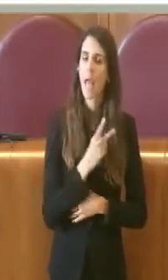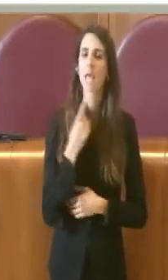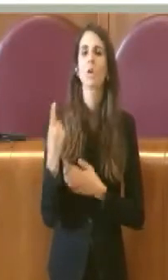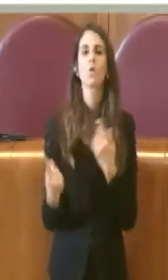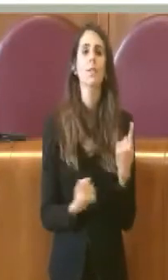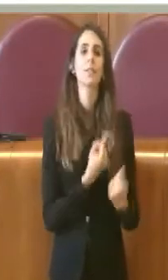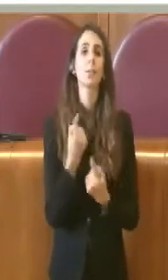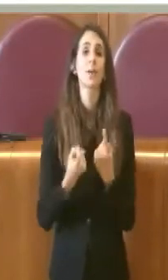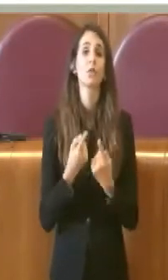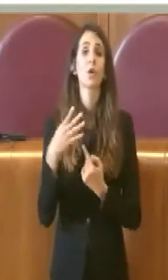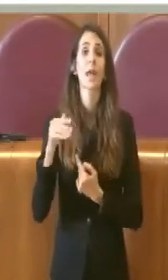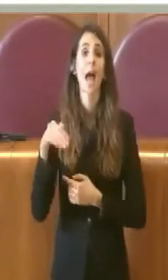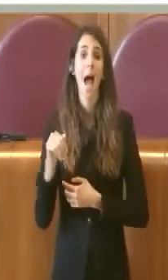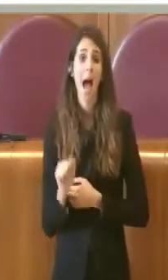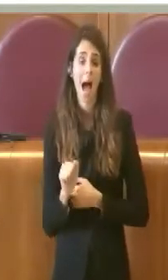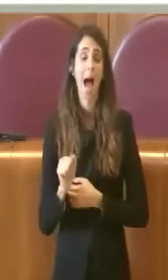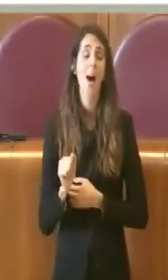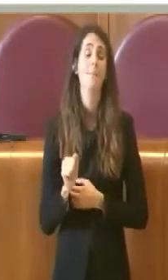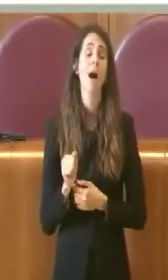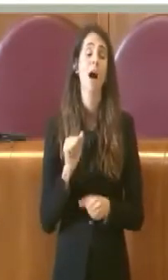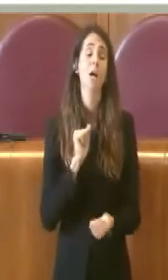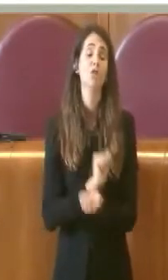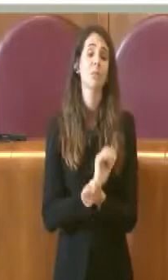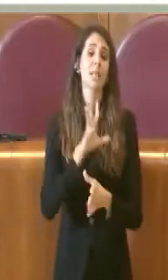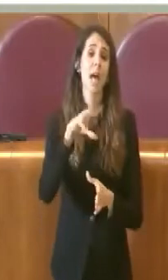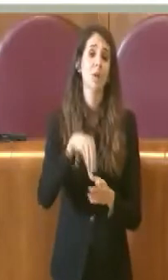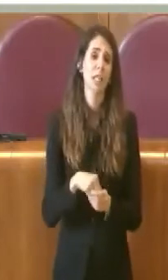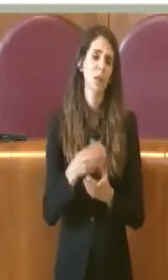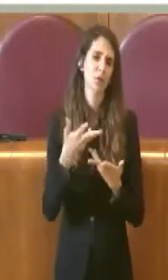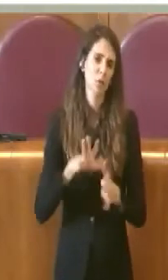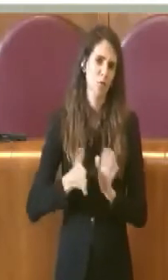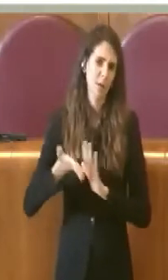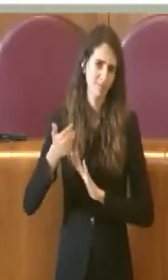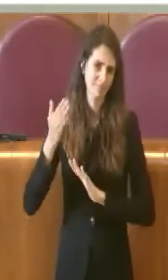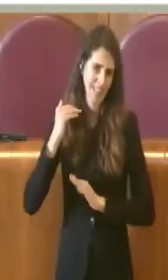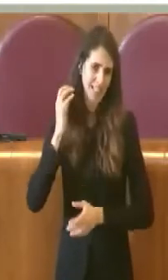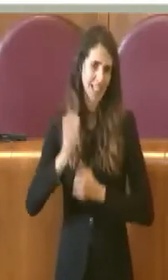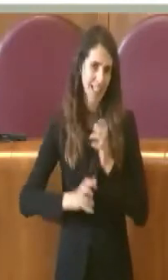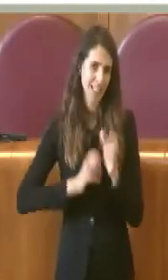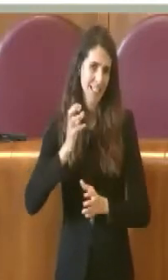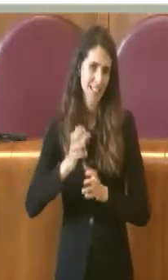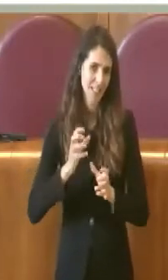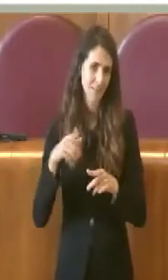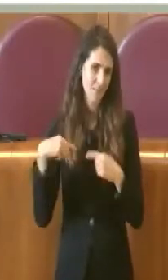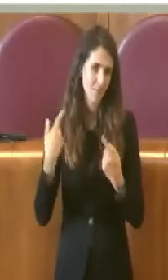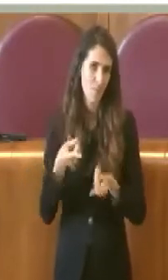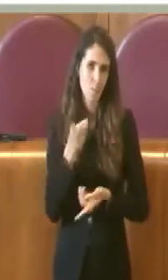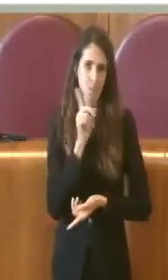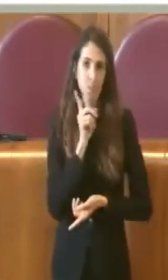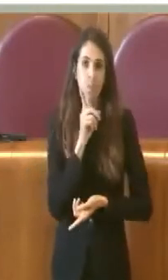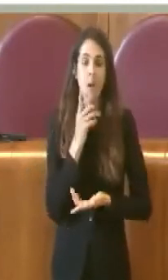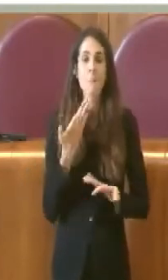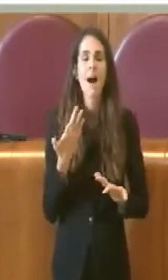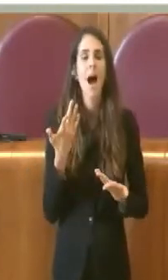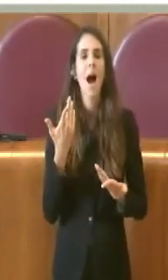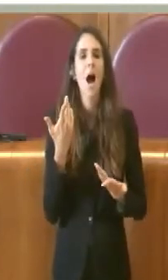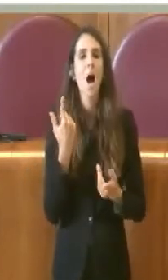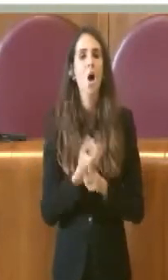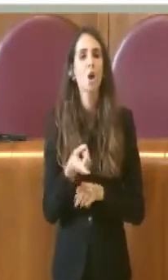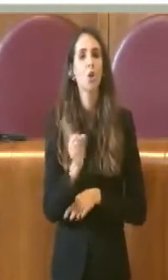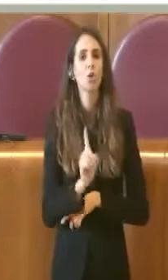nei cimiteri era già critica prima della pandemia, però non possiamo non dimenticare che da